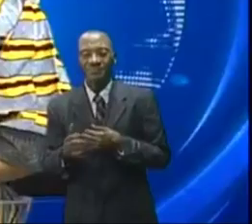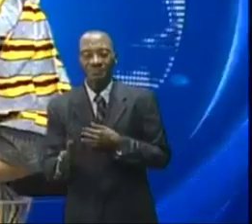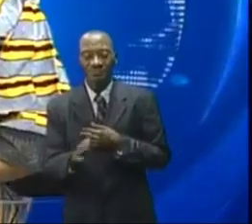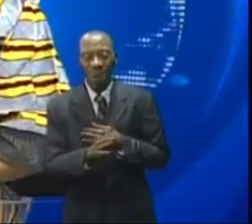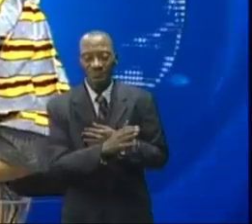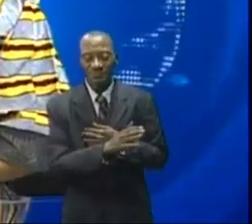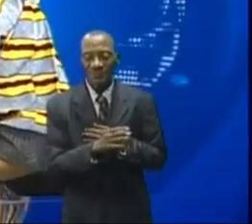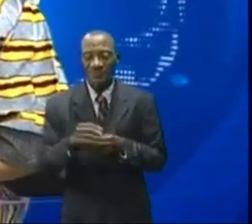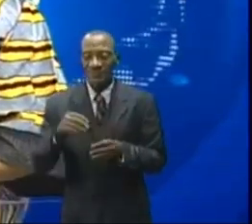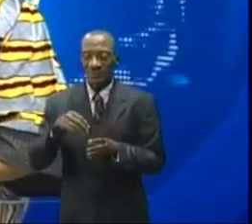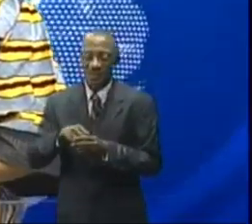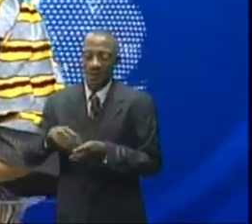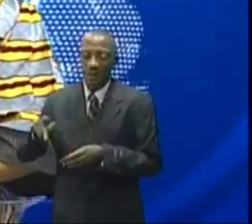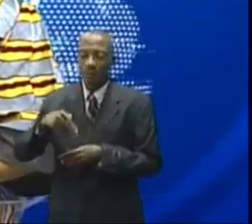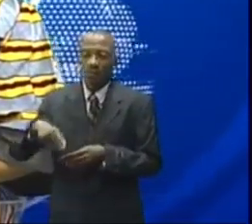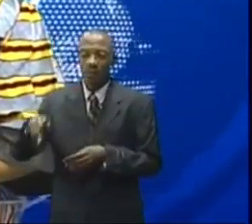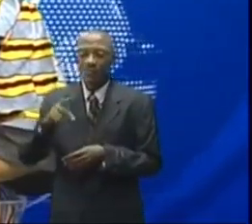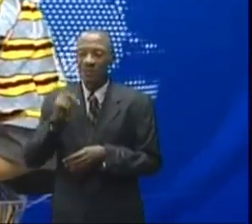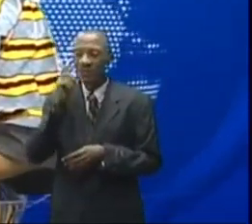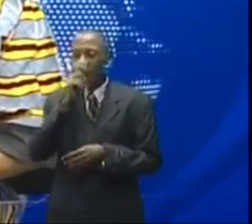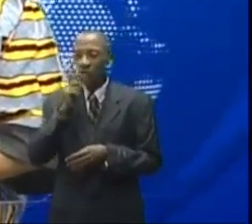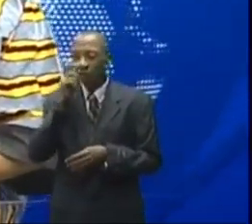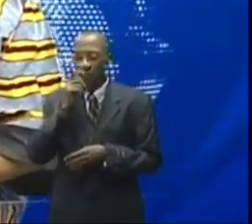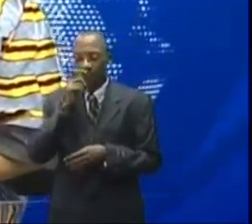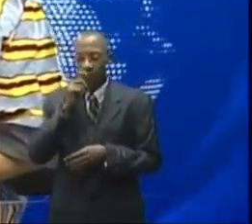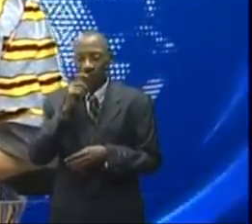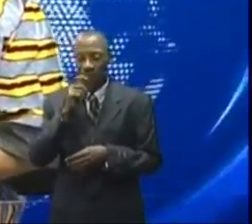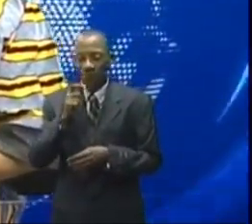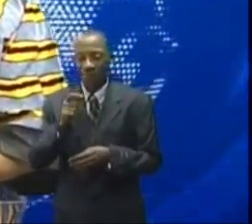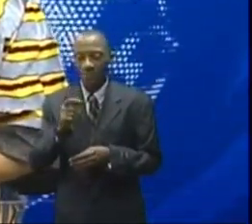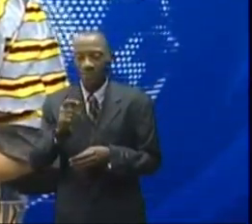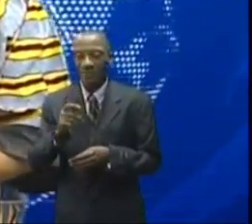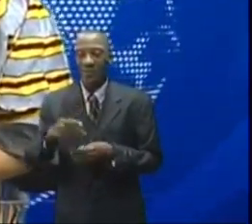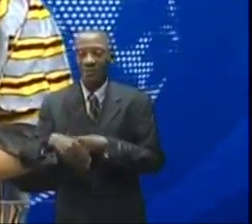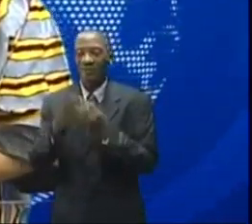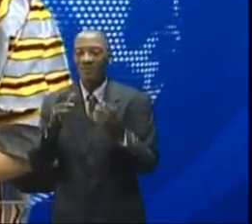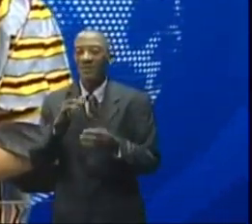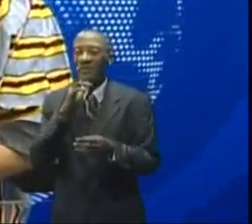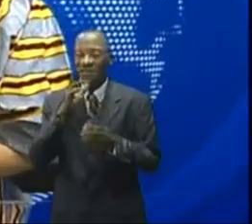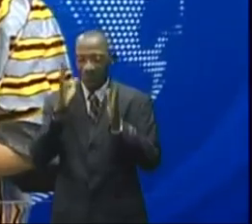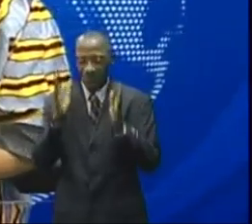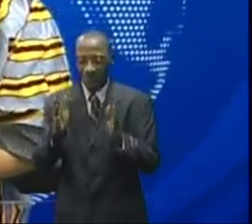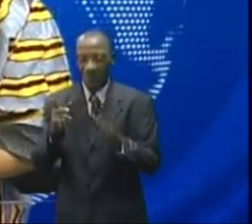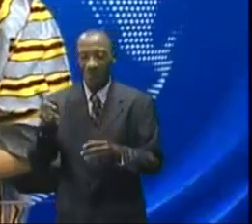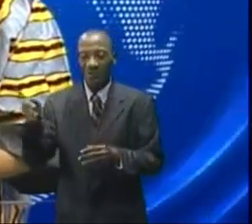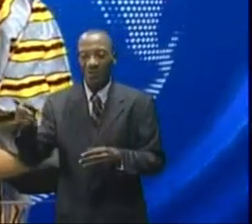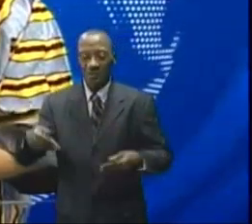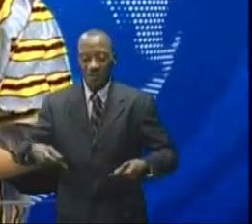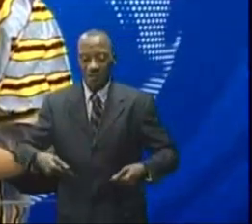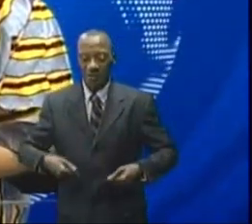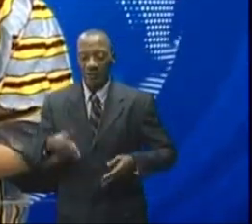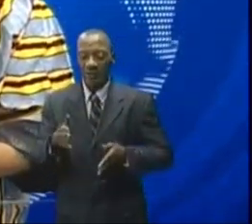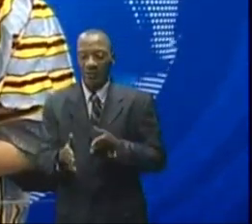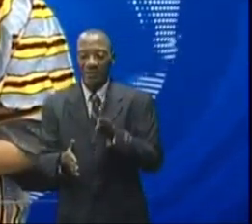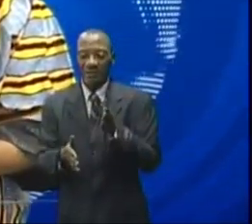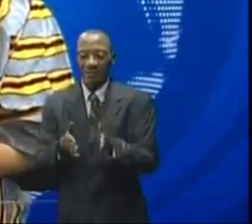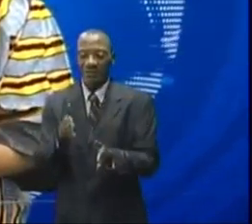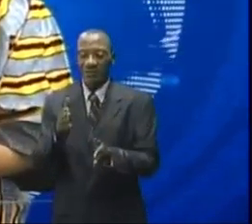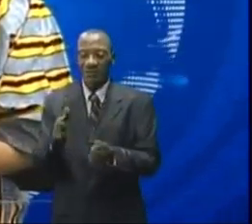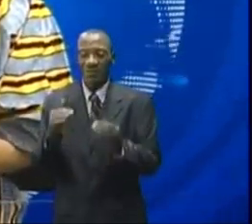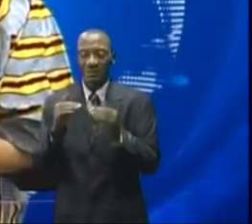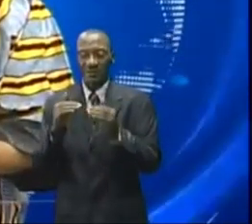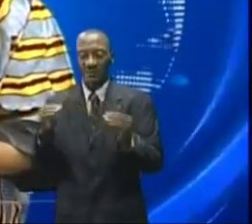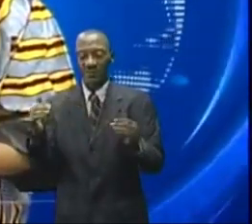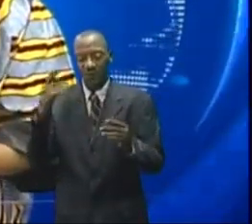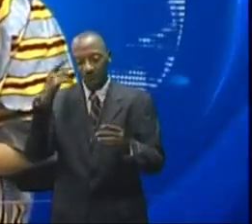plus précisément à Kisangani, la jeunesse et les forces vives ont organisé une marche pacifique. L'objectif était de soutenir les actions